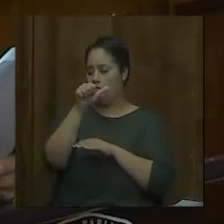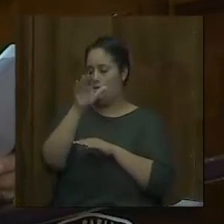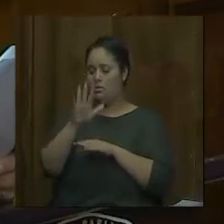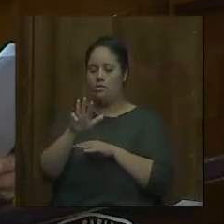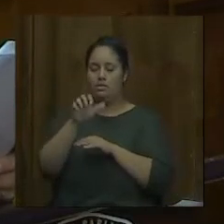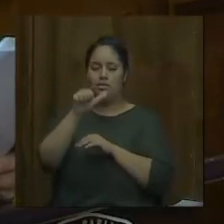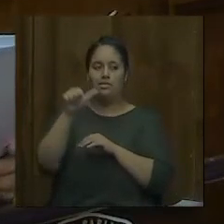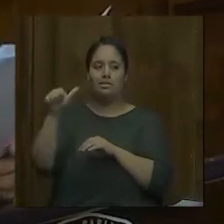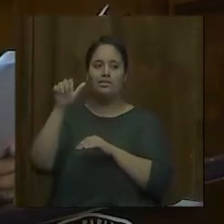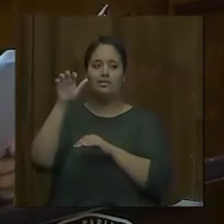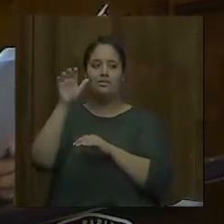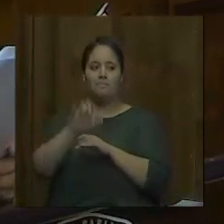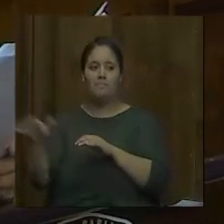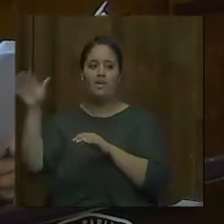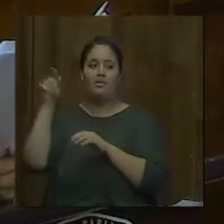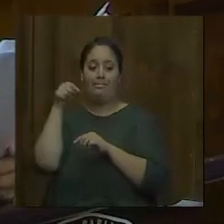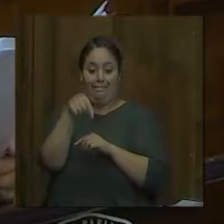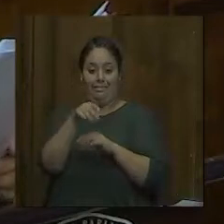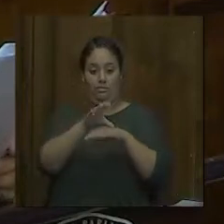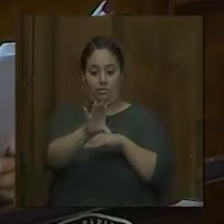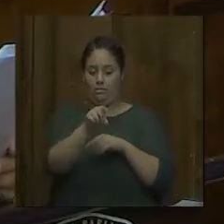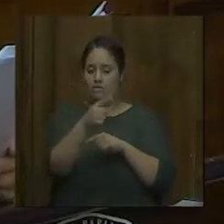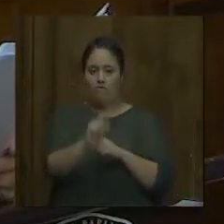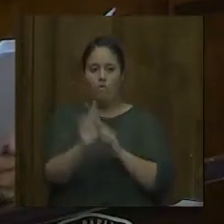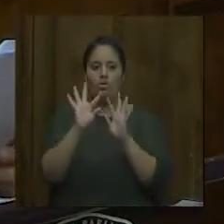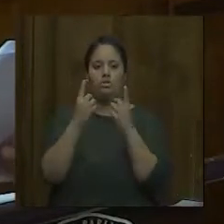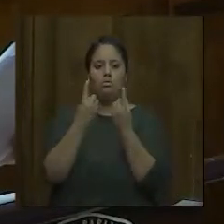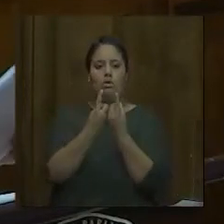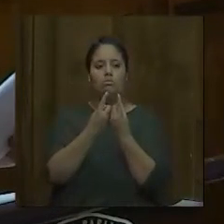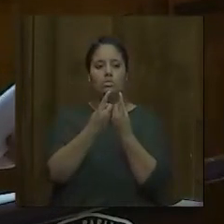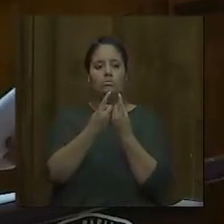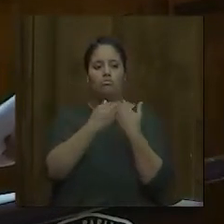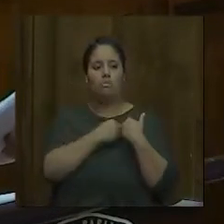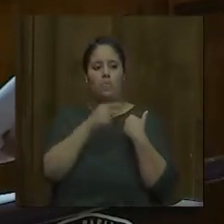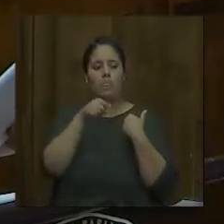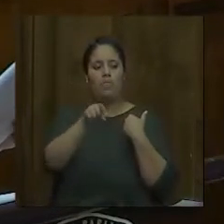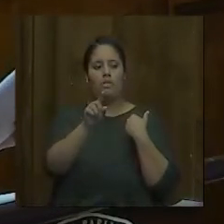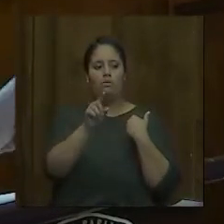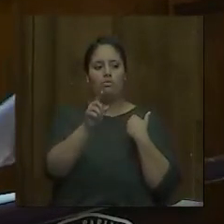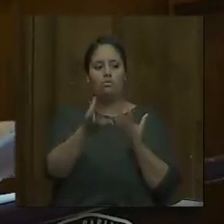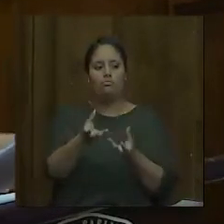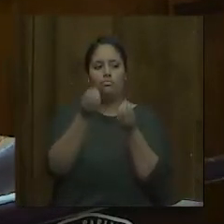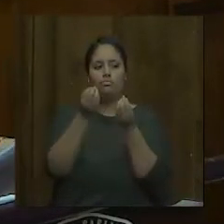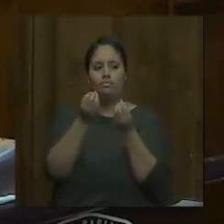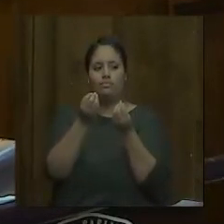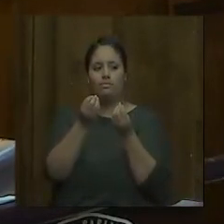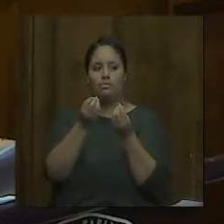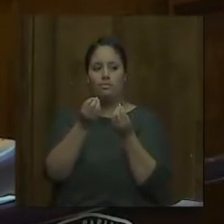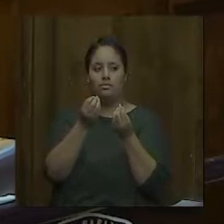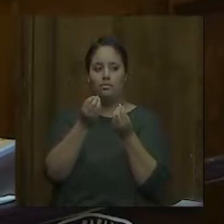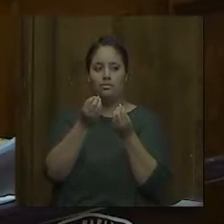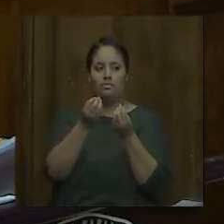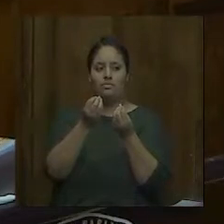R66.365.000 toegeken. Hierdie toekenning stel die departement in staat om diensuitnemendheid te bereik deur voortdurende verbetering